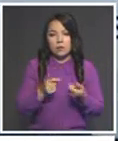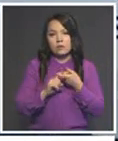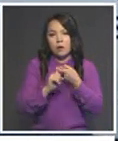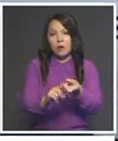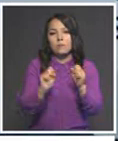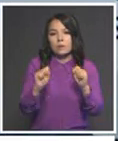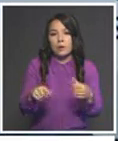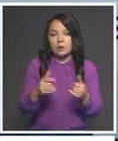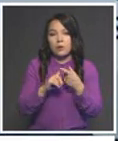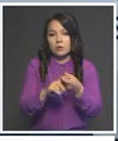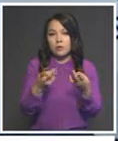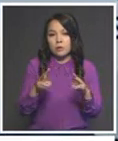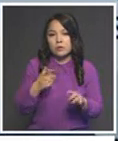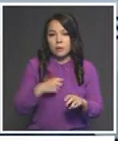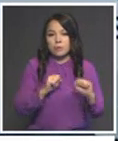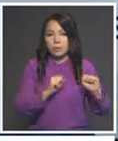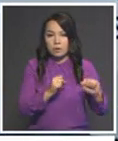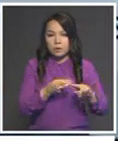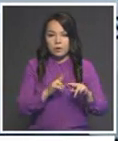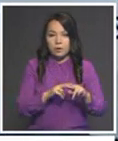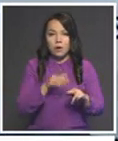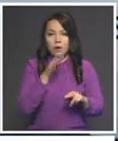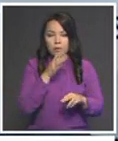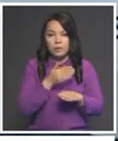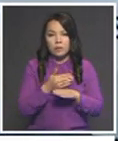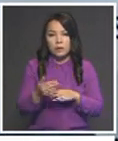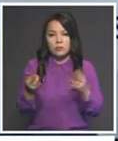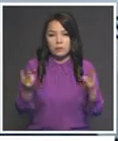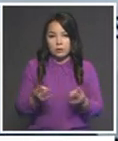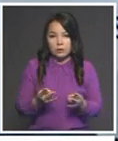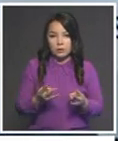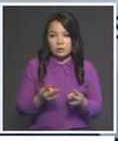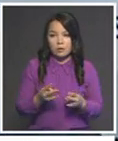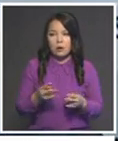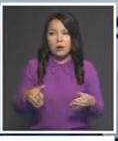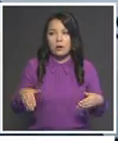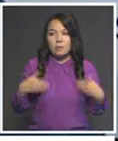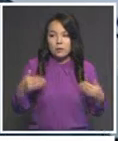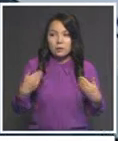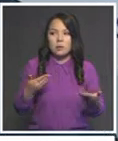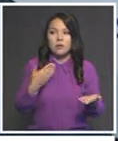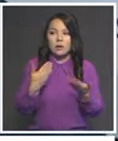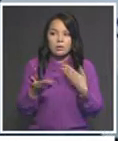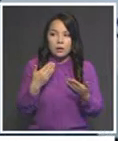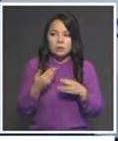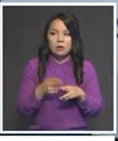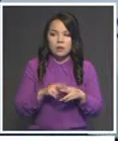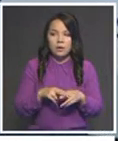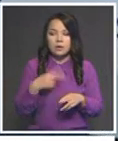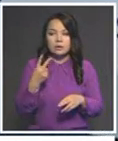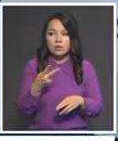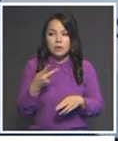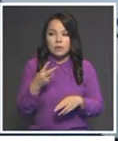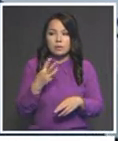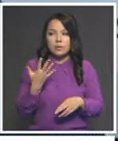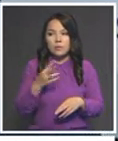үшін жұғу үшін жаңағы уақыт керек. амандасып, жанағы сөйлесіп, 1-2-5 минутта